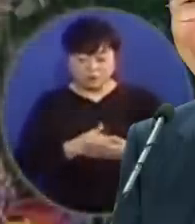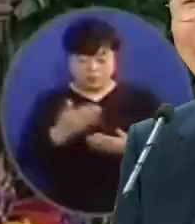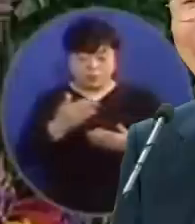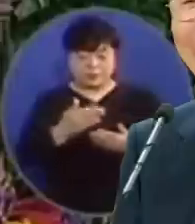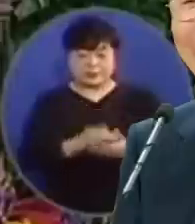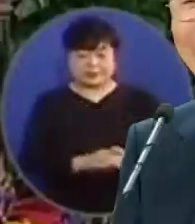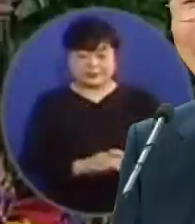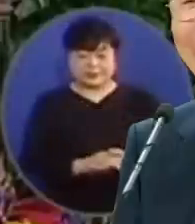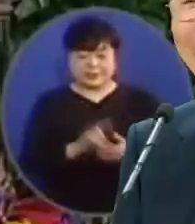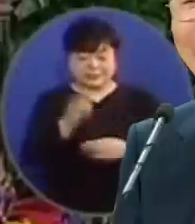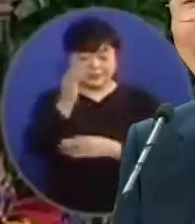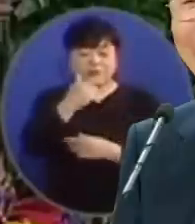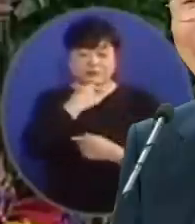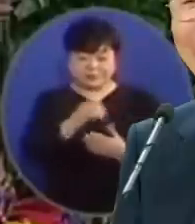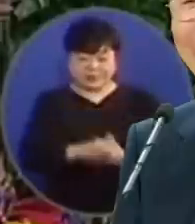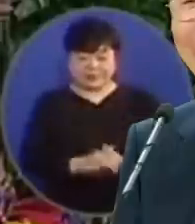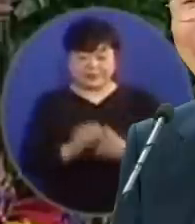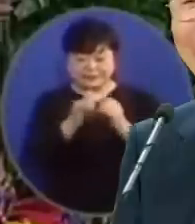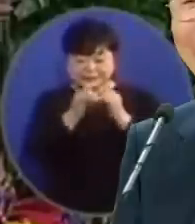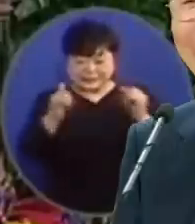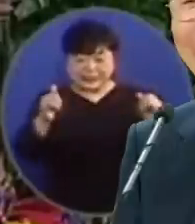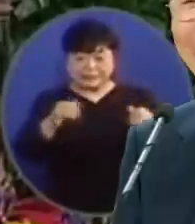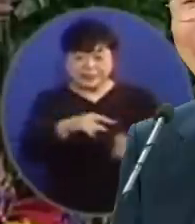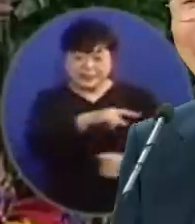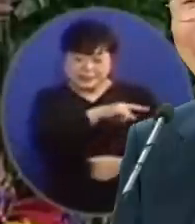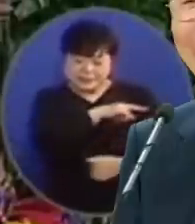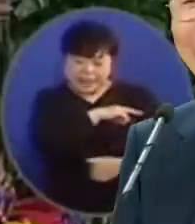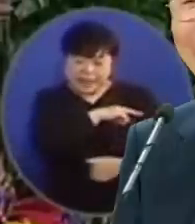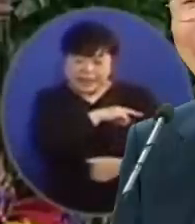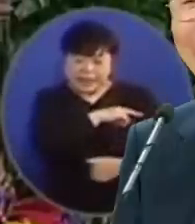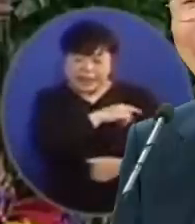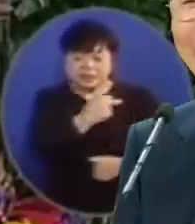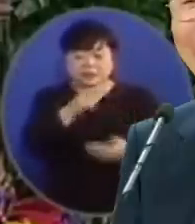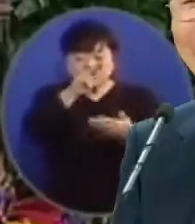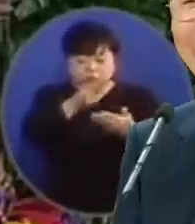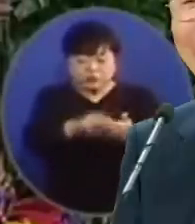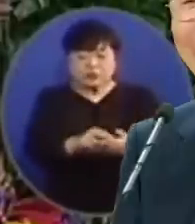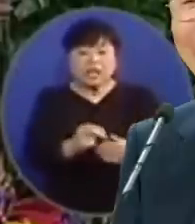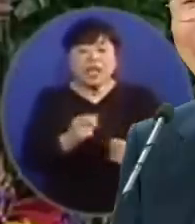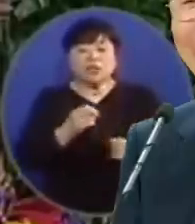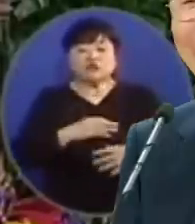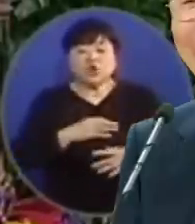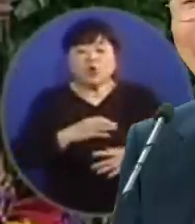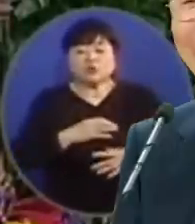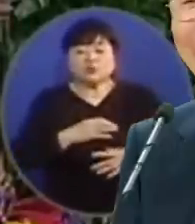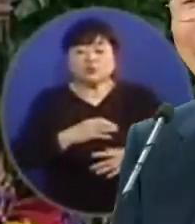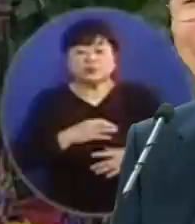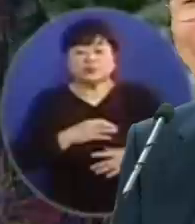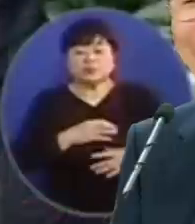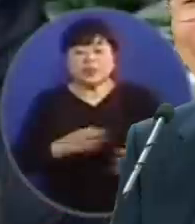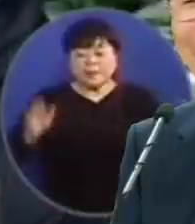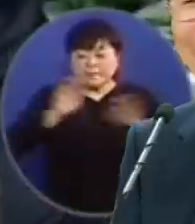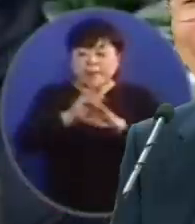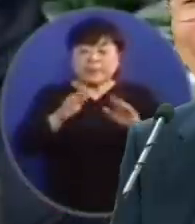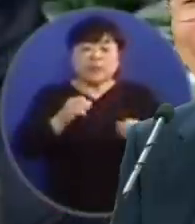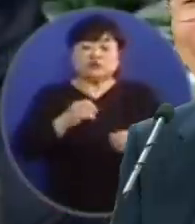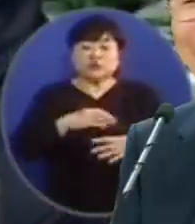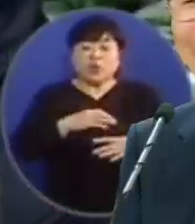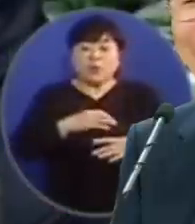하겠다고 말했었습니다. 사람들에게 가장 큰 문제가 두려움인 것입니다. 자나 깨나